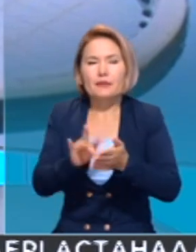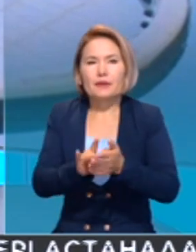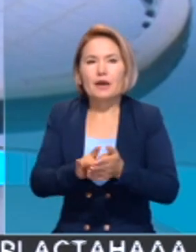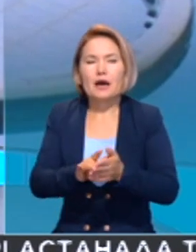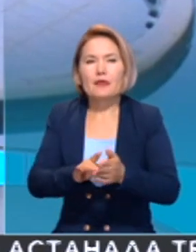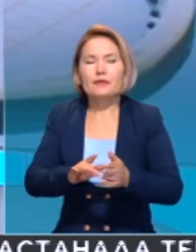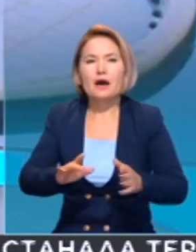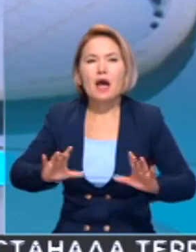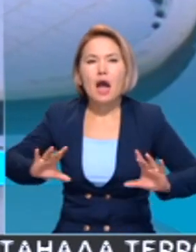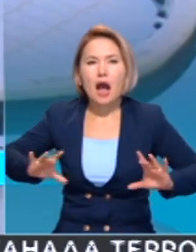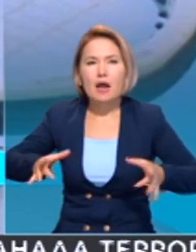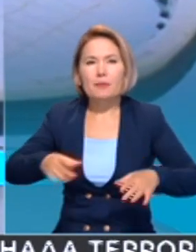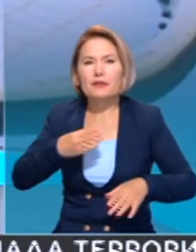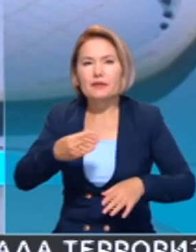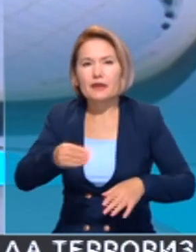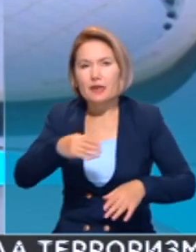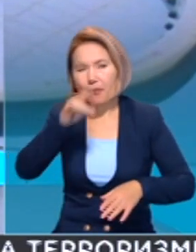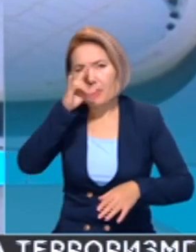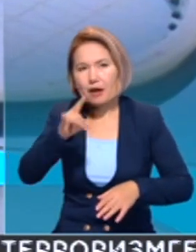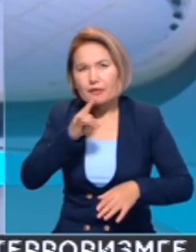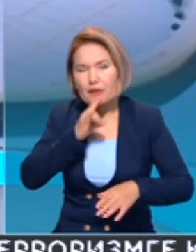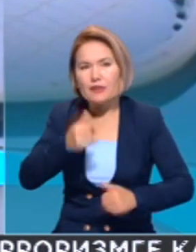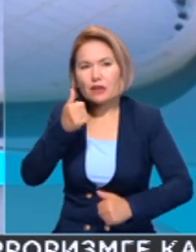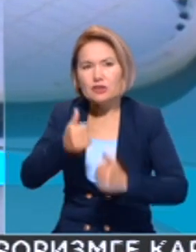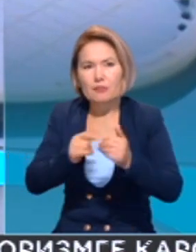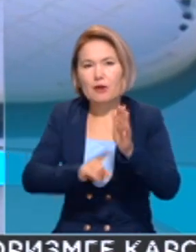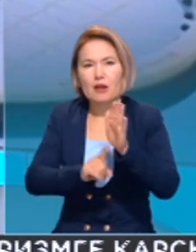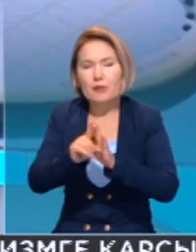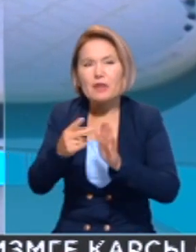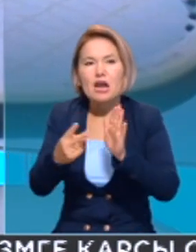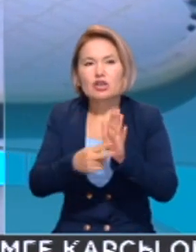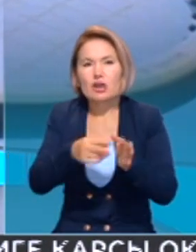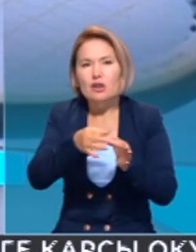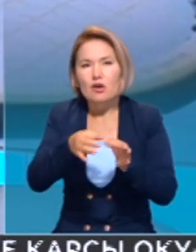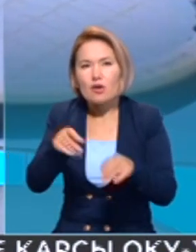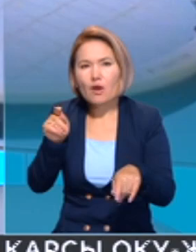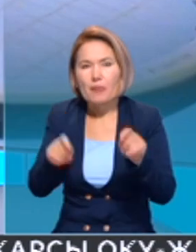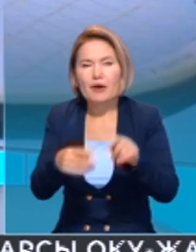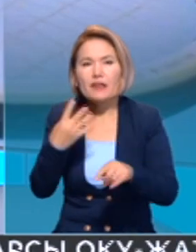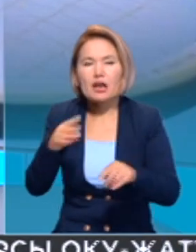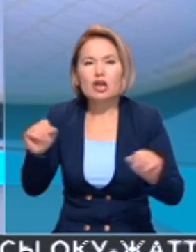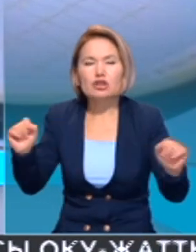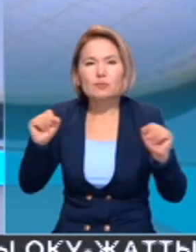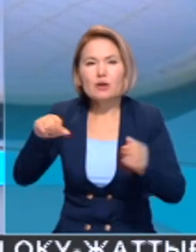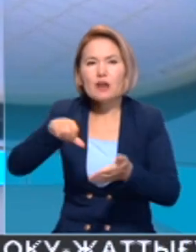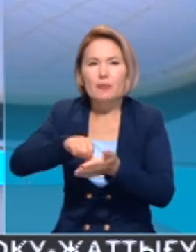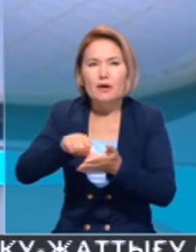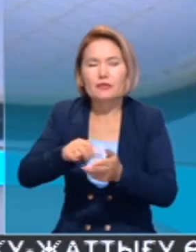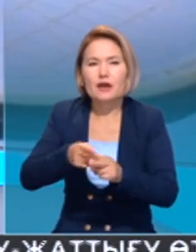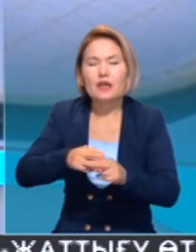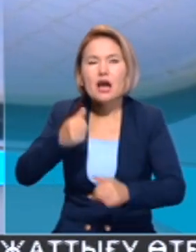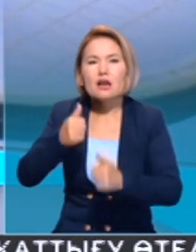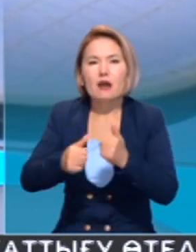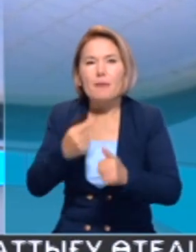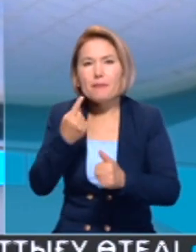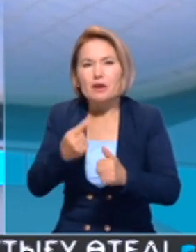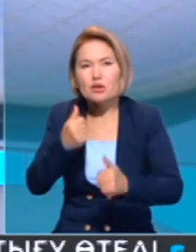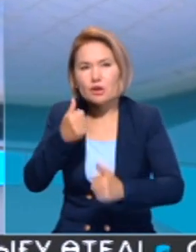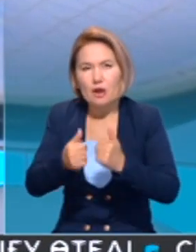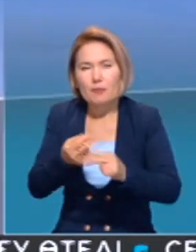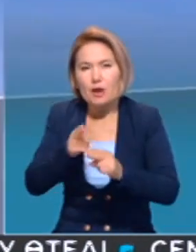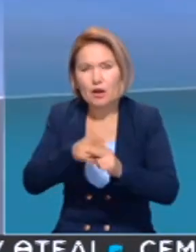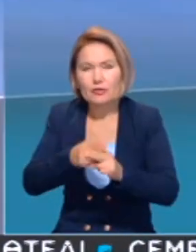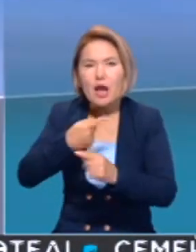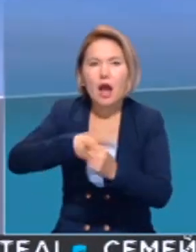Астанадағы арба теннисінен Қазақстан чемпионаты басталды. Жеті өңірден 40-қа жуық спортшы келген. Жарыстың бірінші кезеңінде ойыншылар